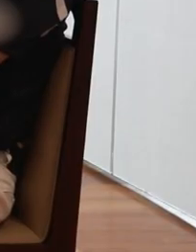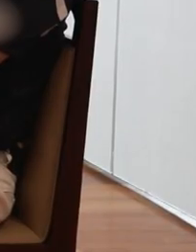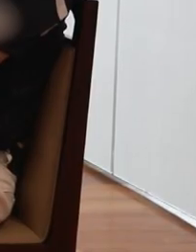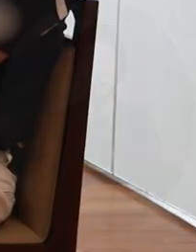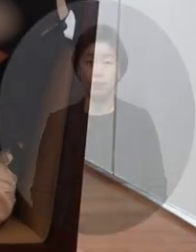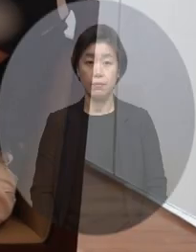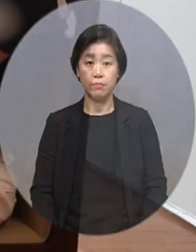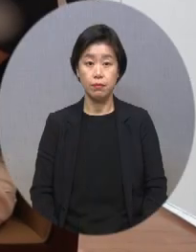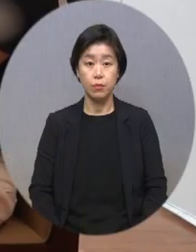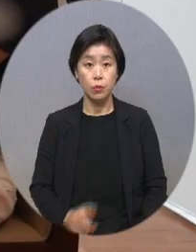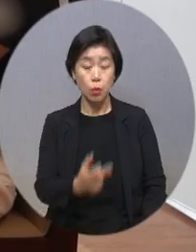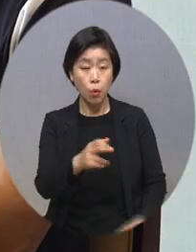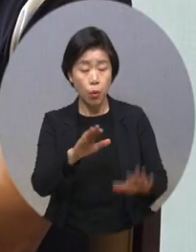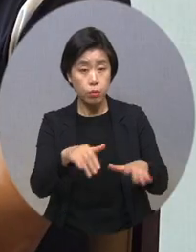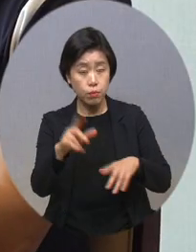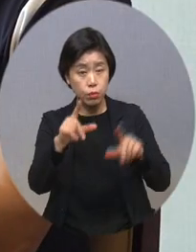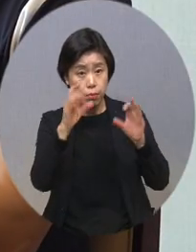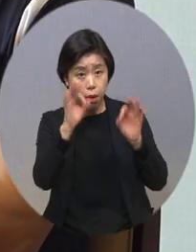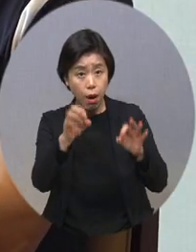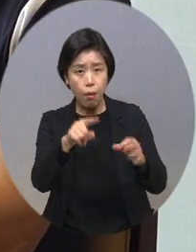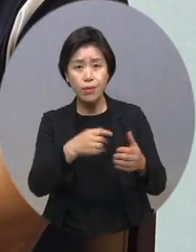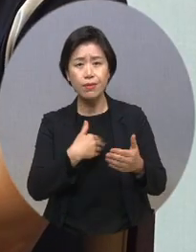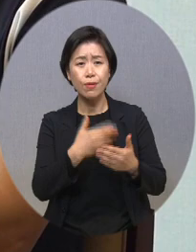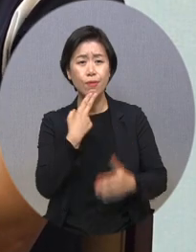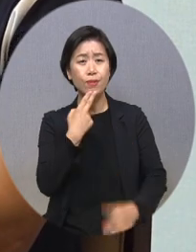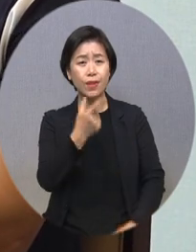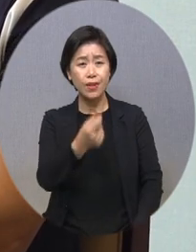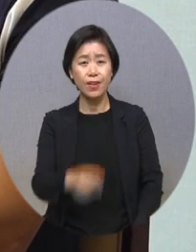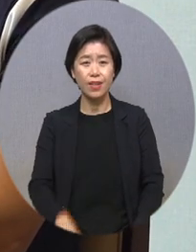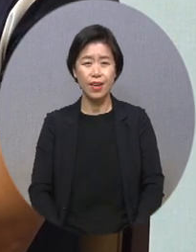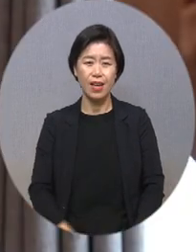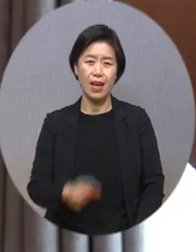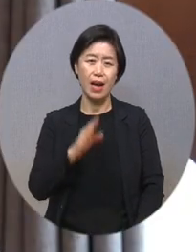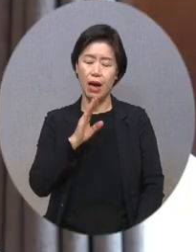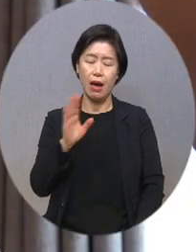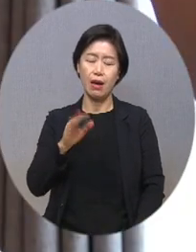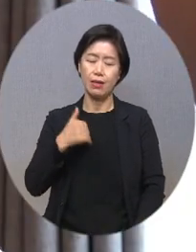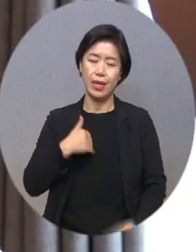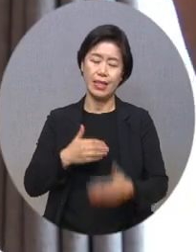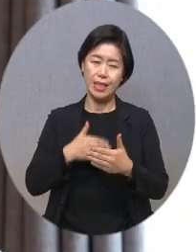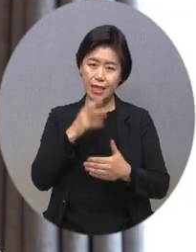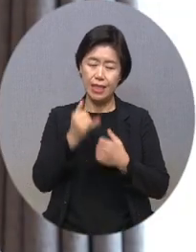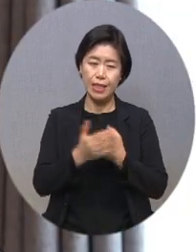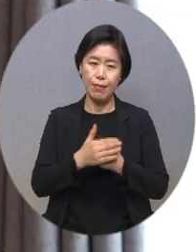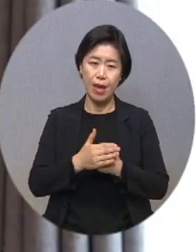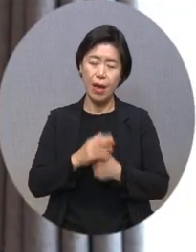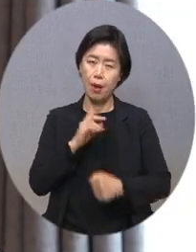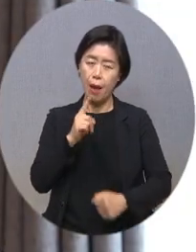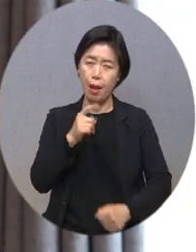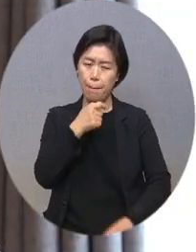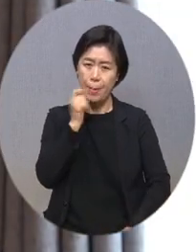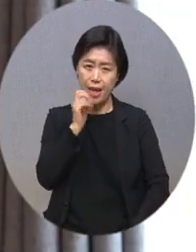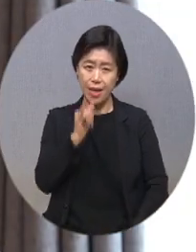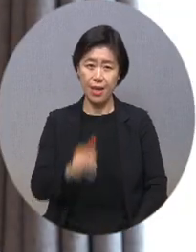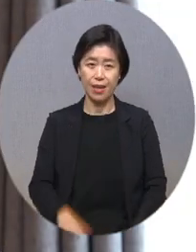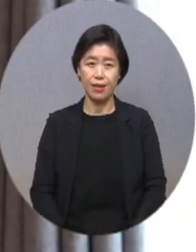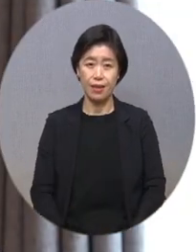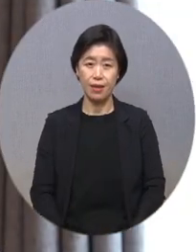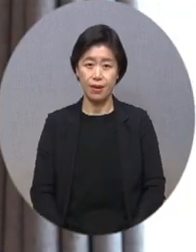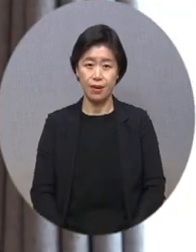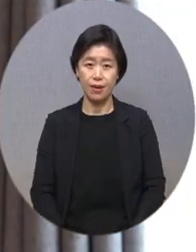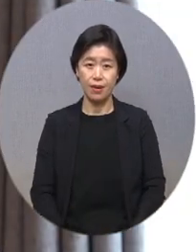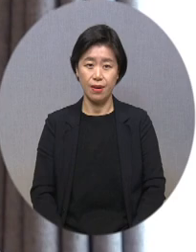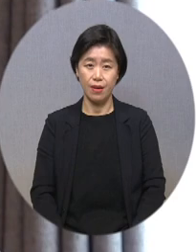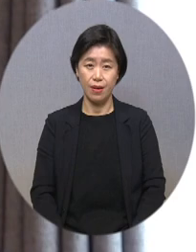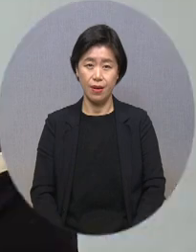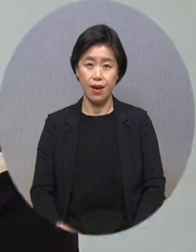오빠 오늘 별로 긴장 안 한 것 같아. 나? 응. 일부러 긴장 안 하려고 그래. 말을 많이 하는 거야. 아니 근데 진짜 말이 안 없다는 건 내가 무조건 편집되더라도